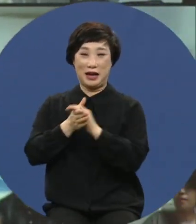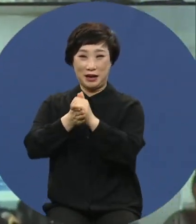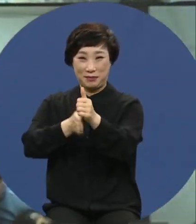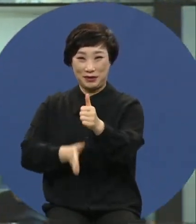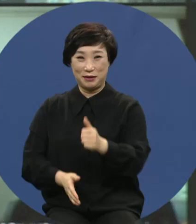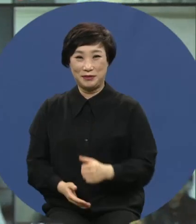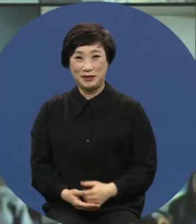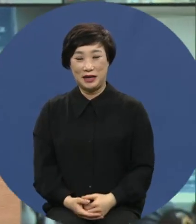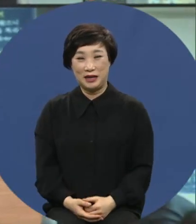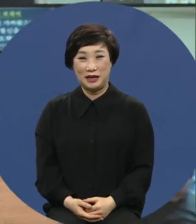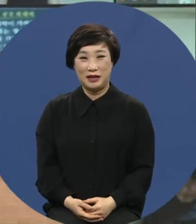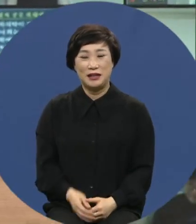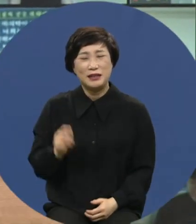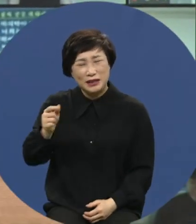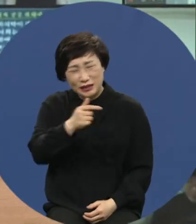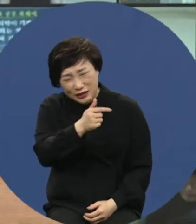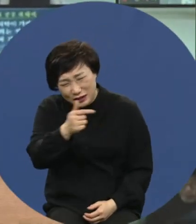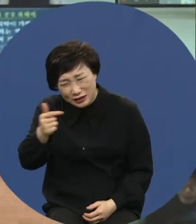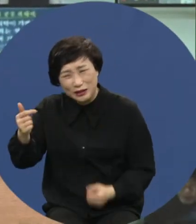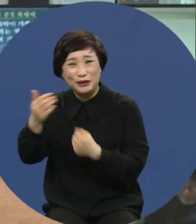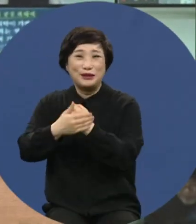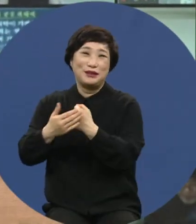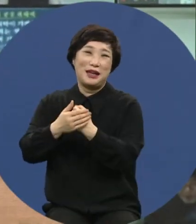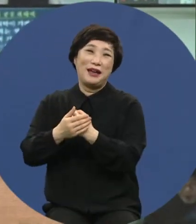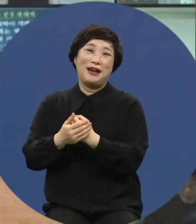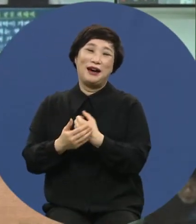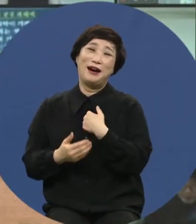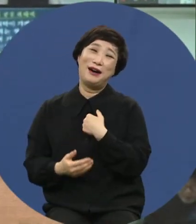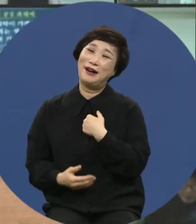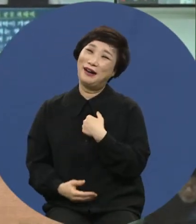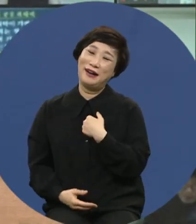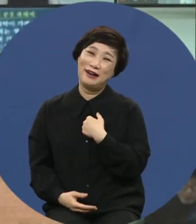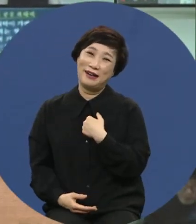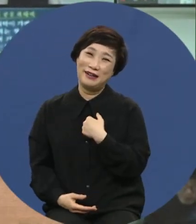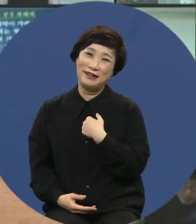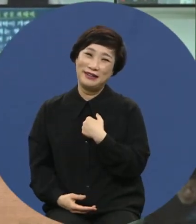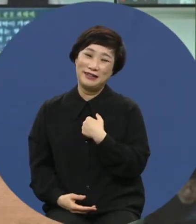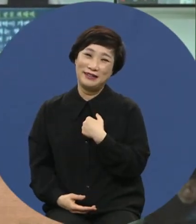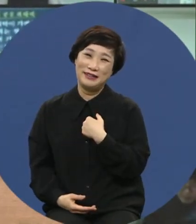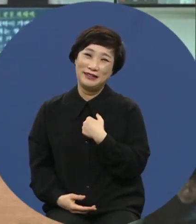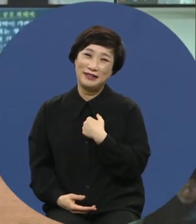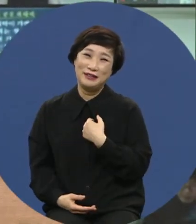합시다. 이 어마어마한 은혜, 어마어마한 은혜.